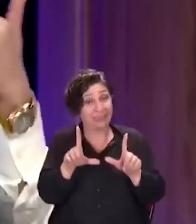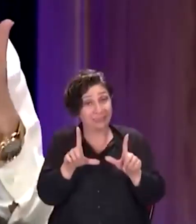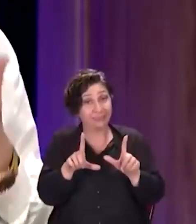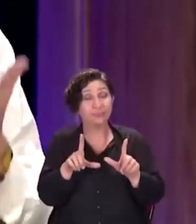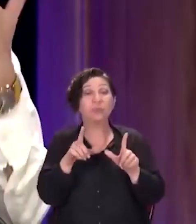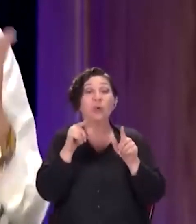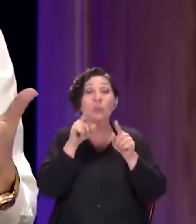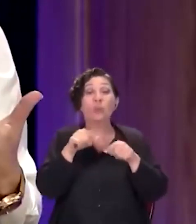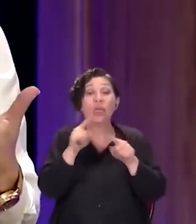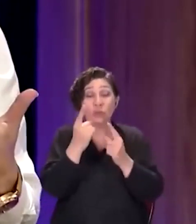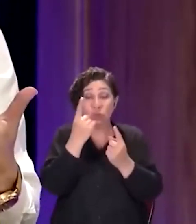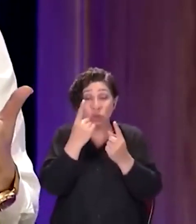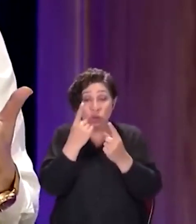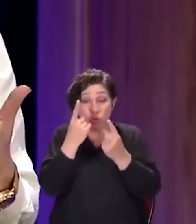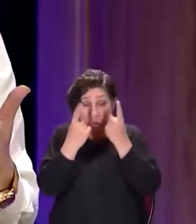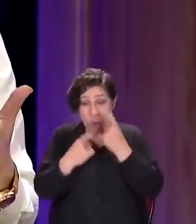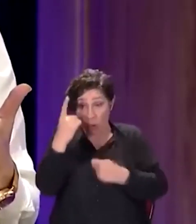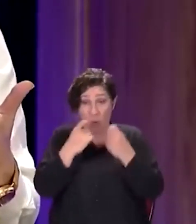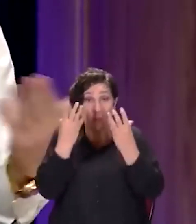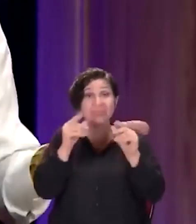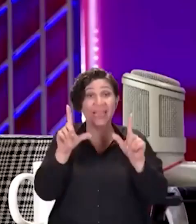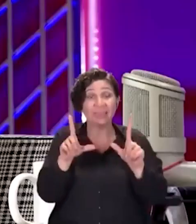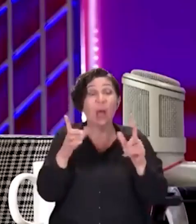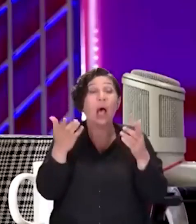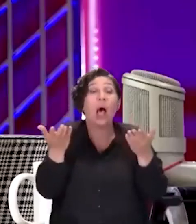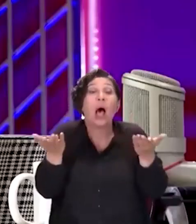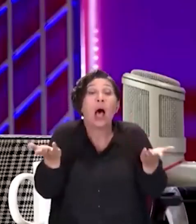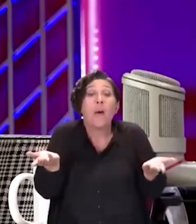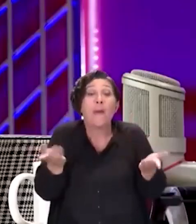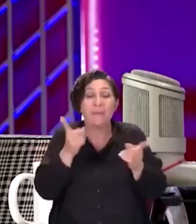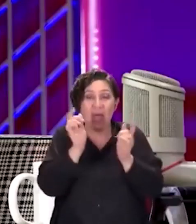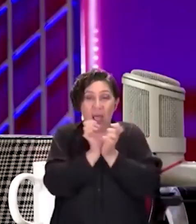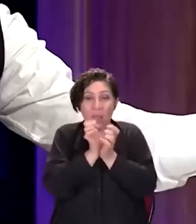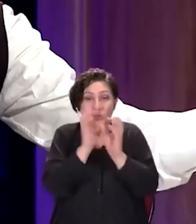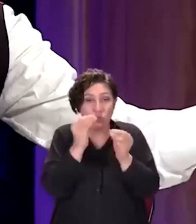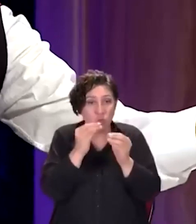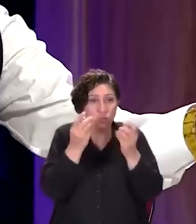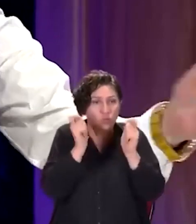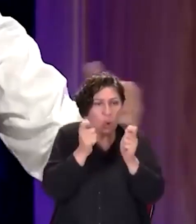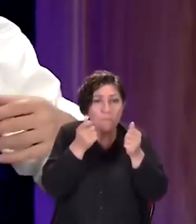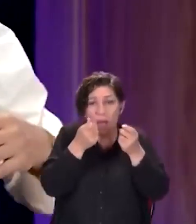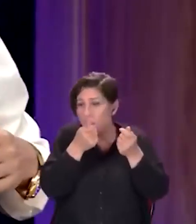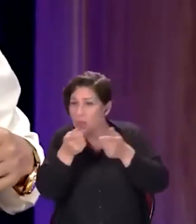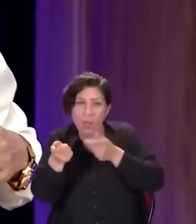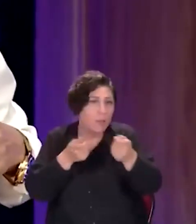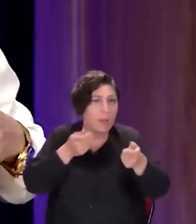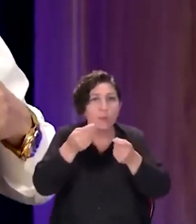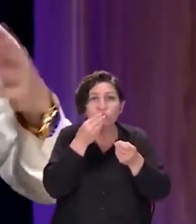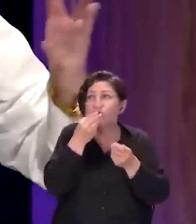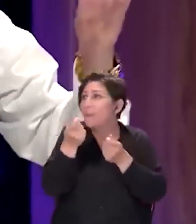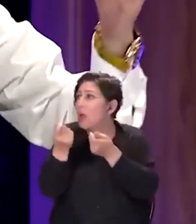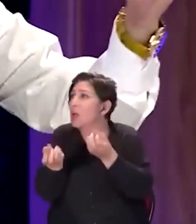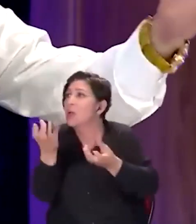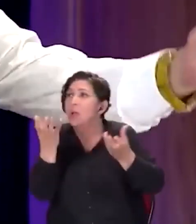söyledin. Ya bunları sorgulayabilecek hale gelmeleri lazım. Ama bir aile çoluğa çocuğa zor para yetiştiriyorsa, mutfağa zor